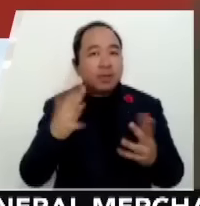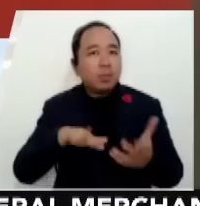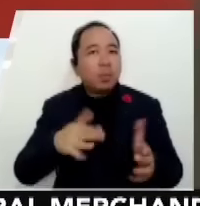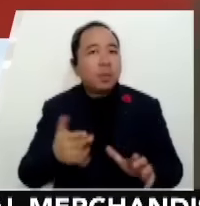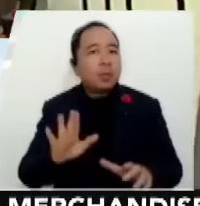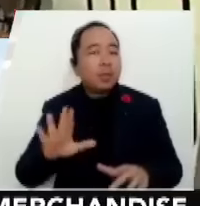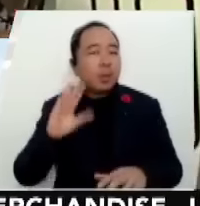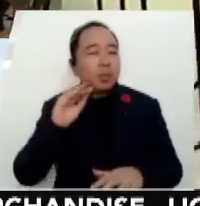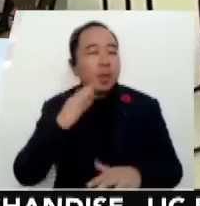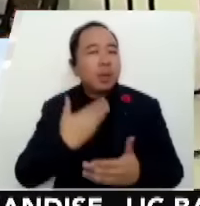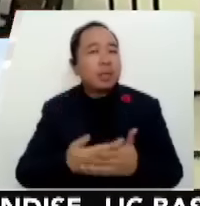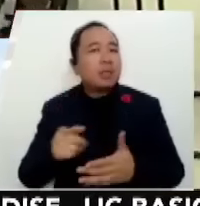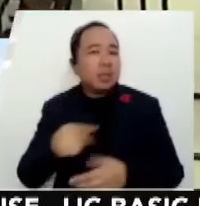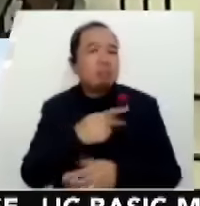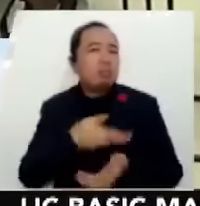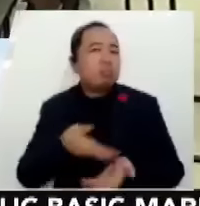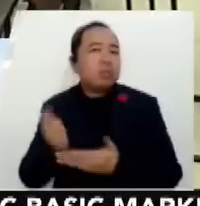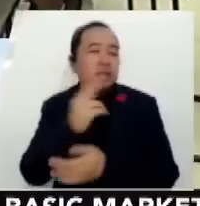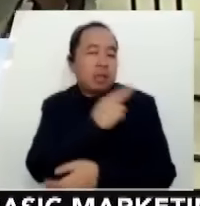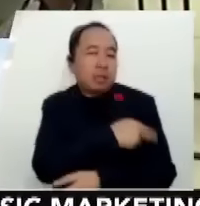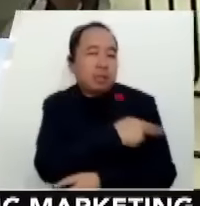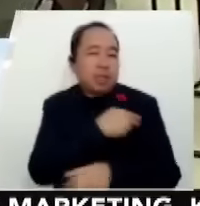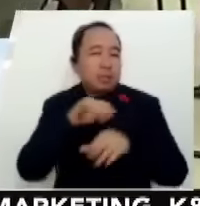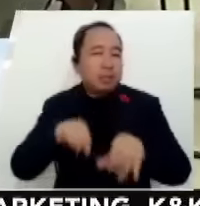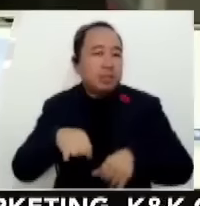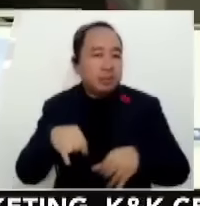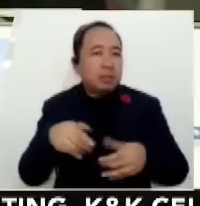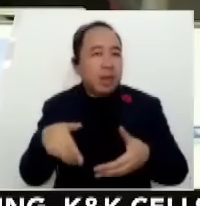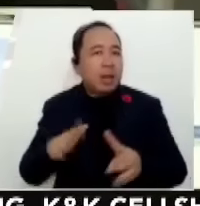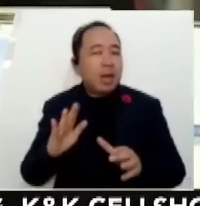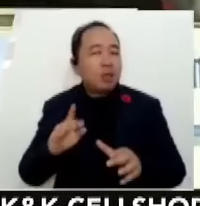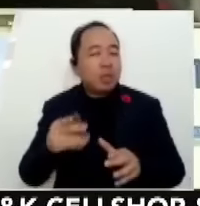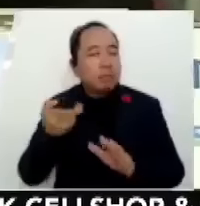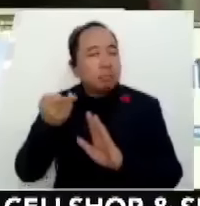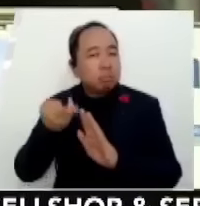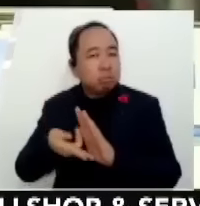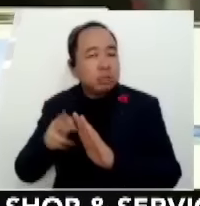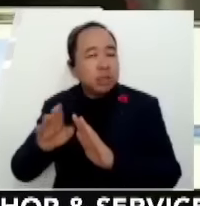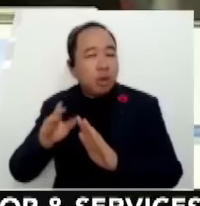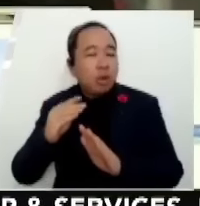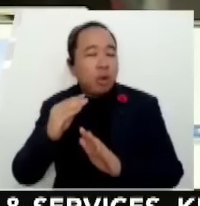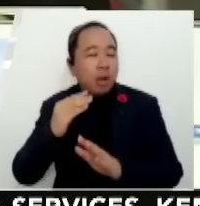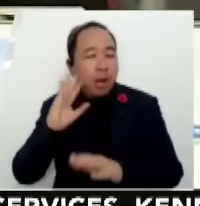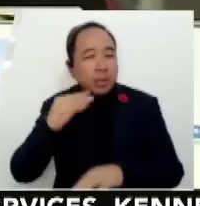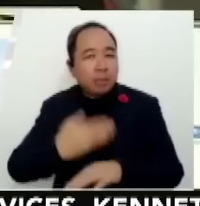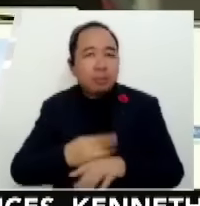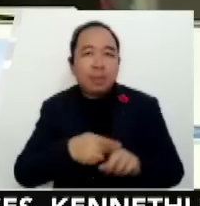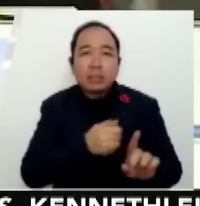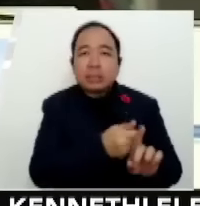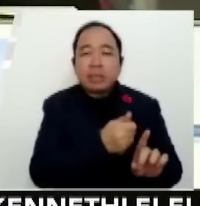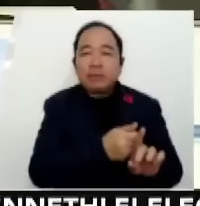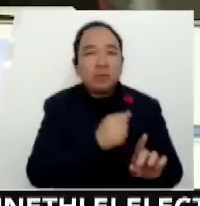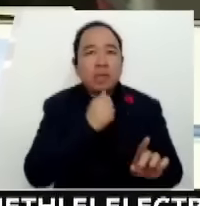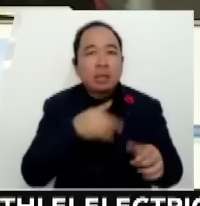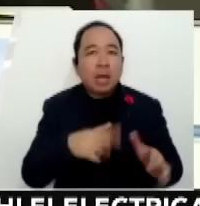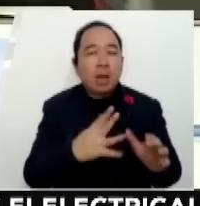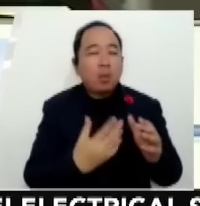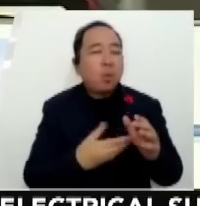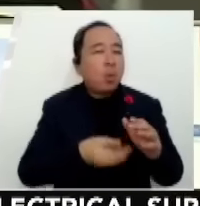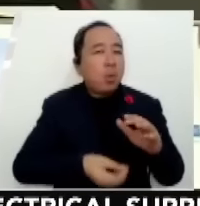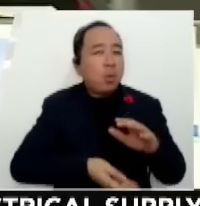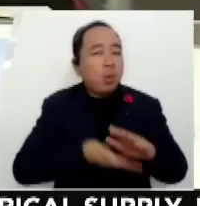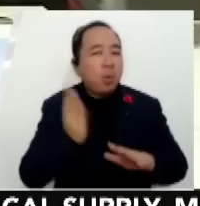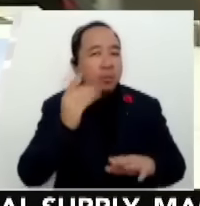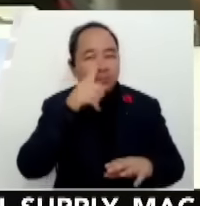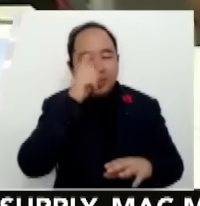ng ospital. Pinayagan mang maiuwi ang labi ng kanyang asawa, siya hindi pinayagang makauwi. Dahil sa hindi babayad na hospital bill na